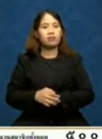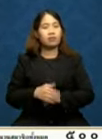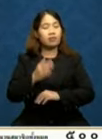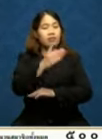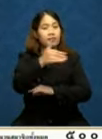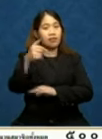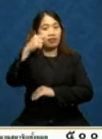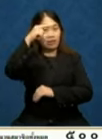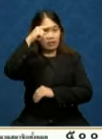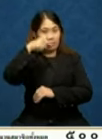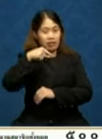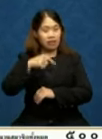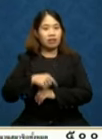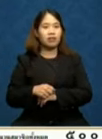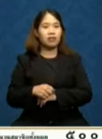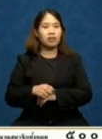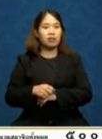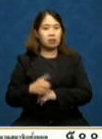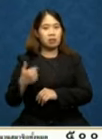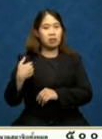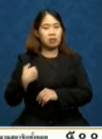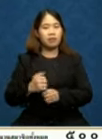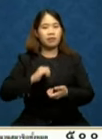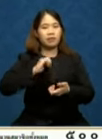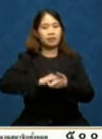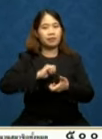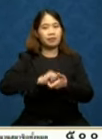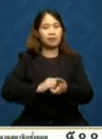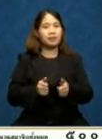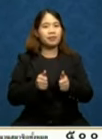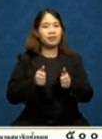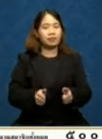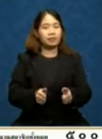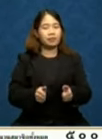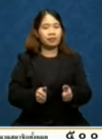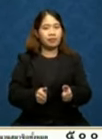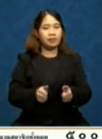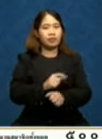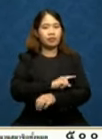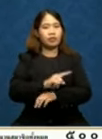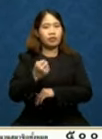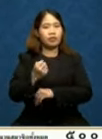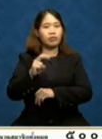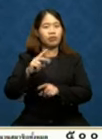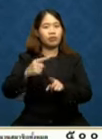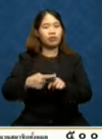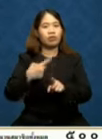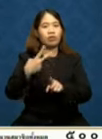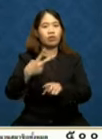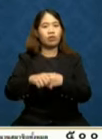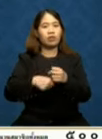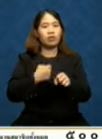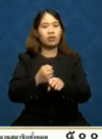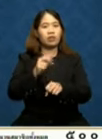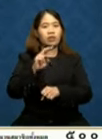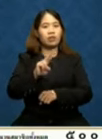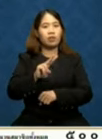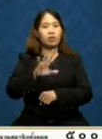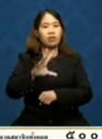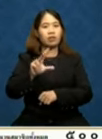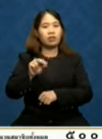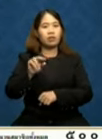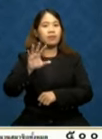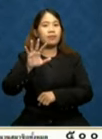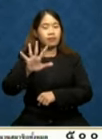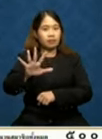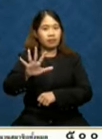ทยครับได้ลงนามเข้าภาคีอนุสัญญาว่าด้วยสิทธิเด็กเมื่อวันที่12กุมภาพันธ์2535ก็ผ่านมา